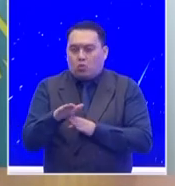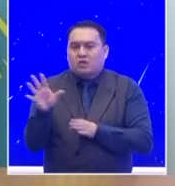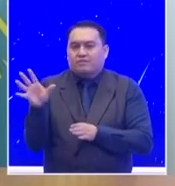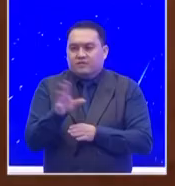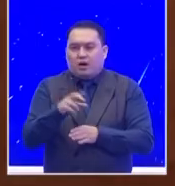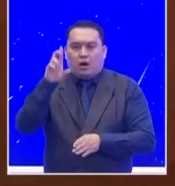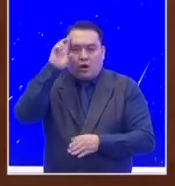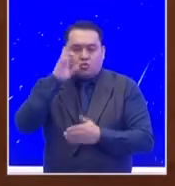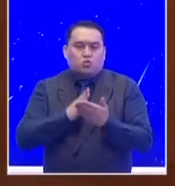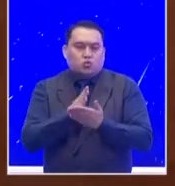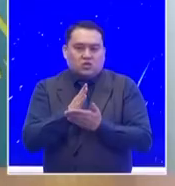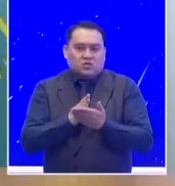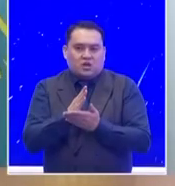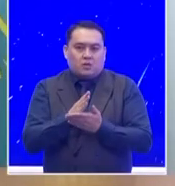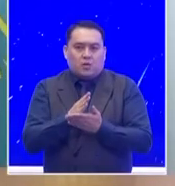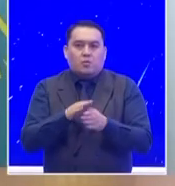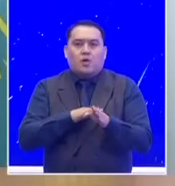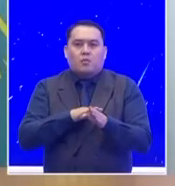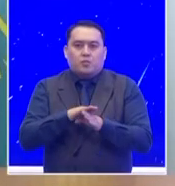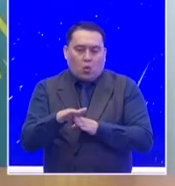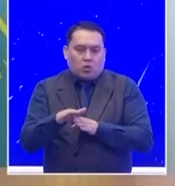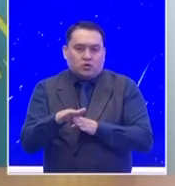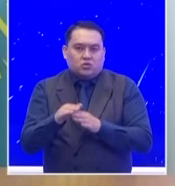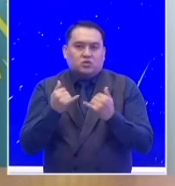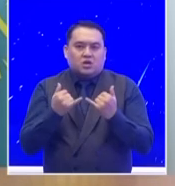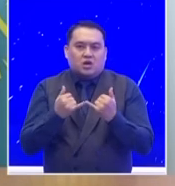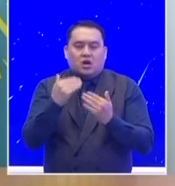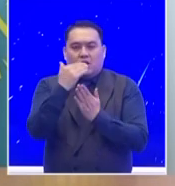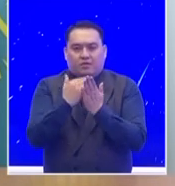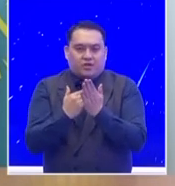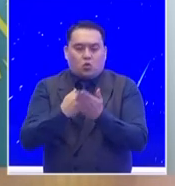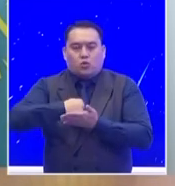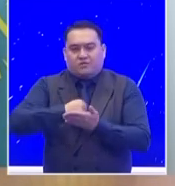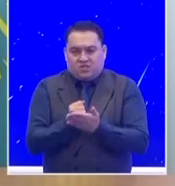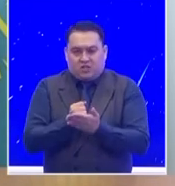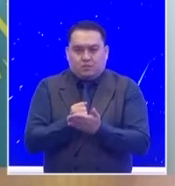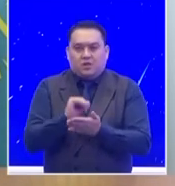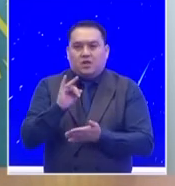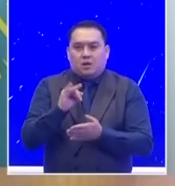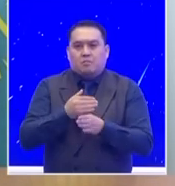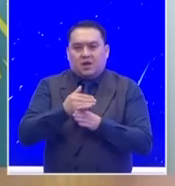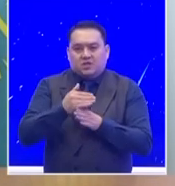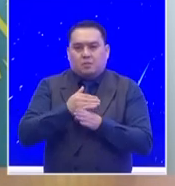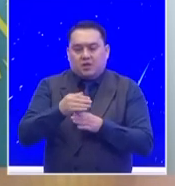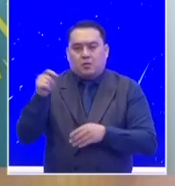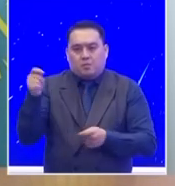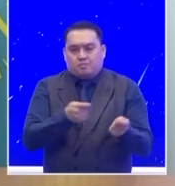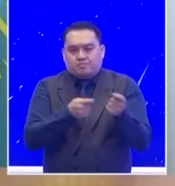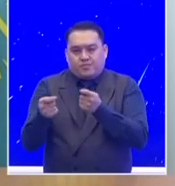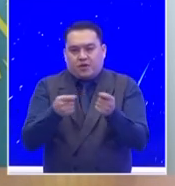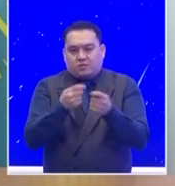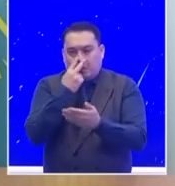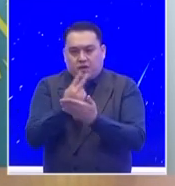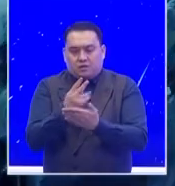состав государственных служащих. Мы полностью составим сейчас график, утвердим и поэтапно будем сюда возить всех.